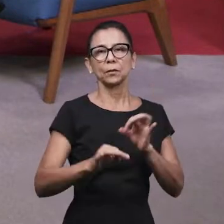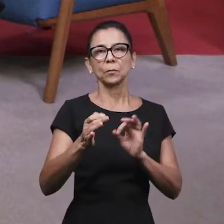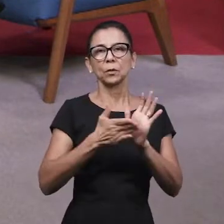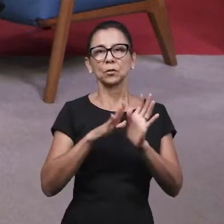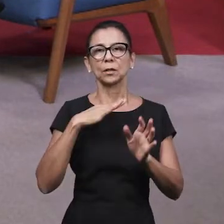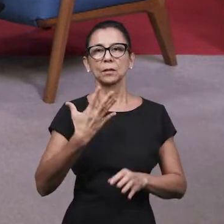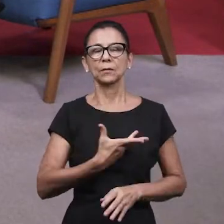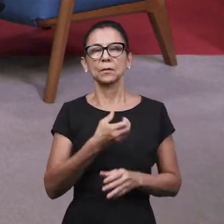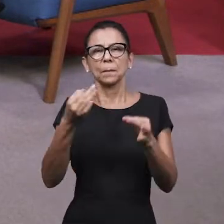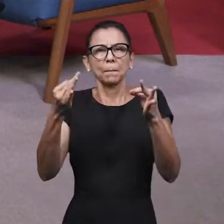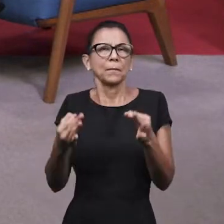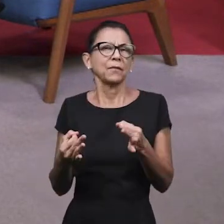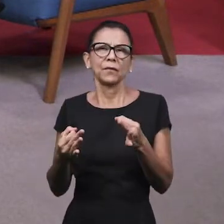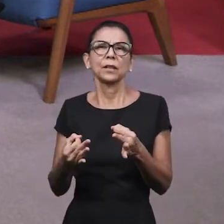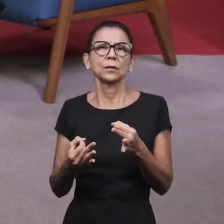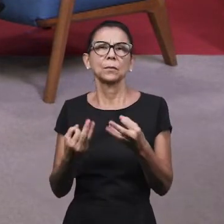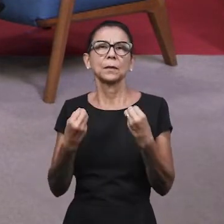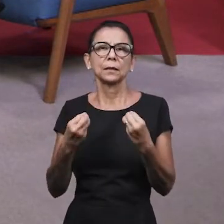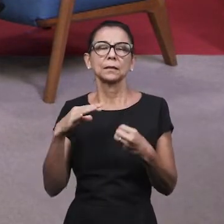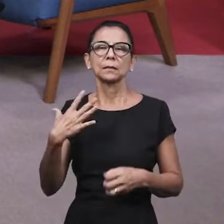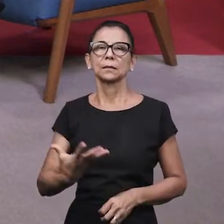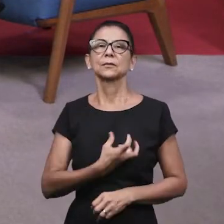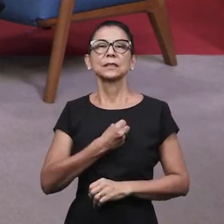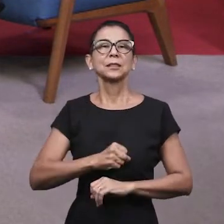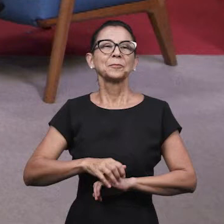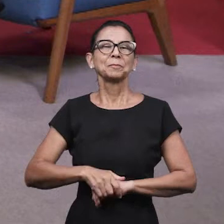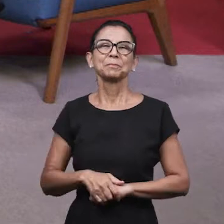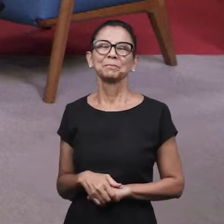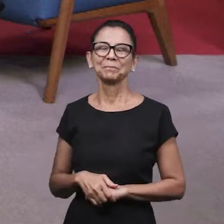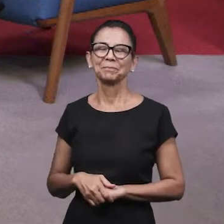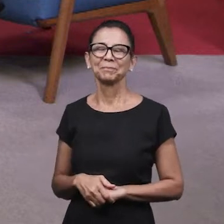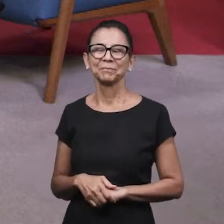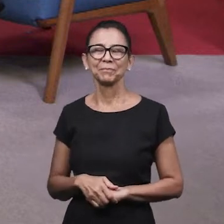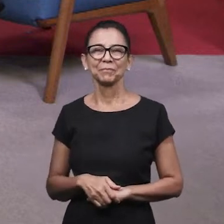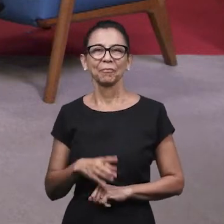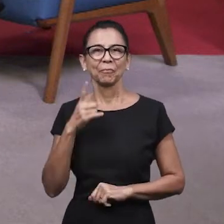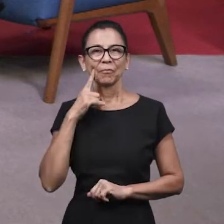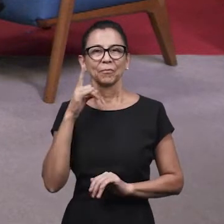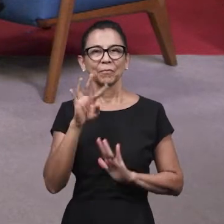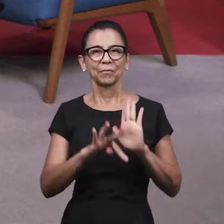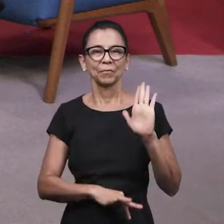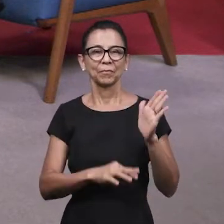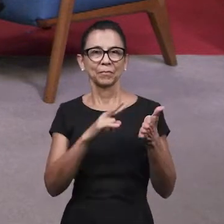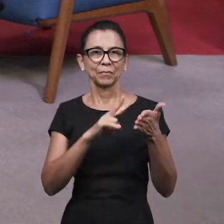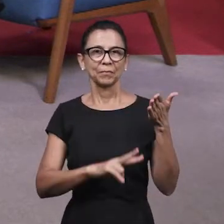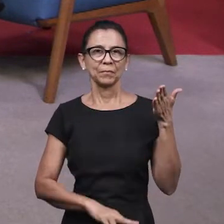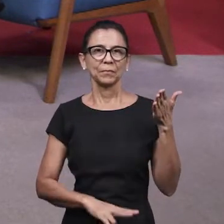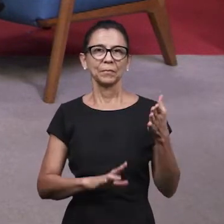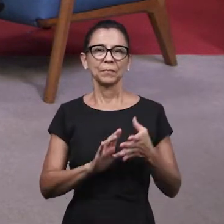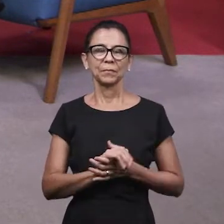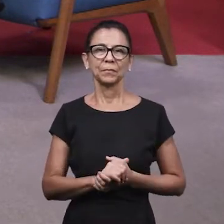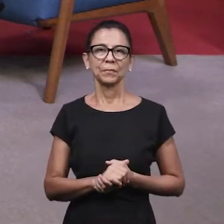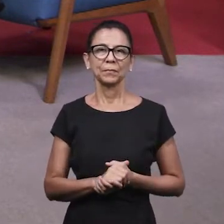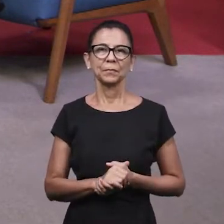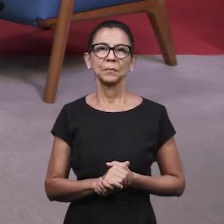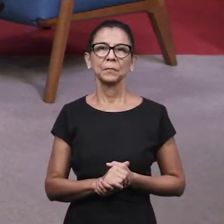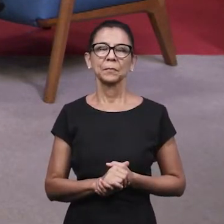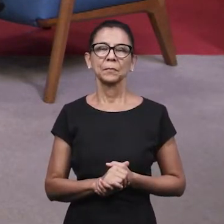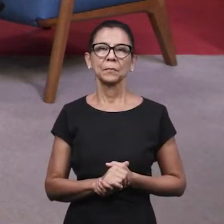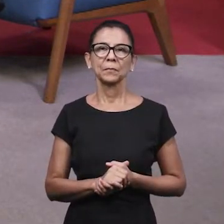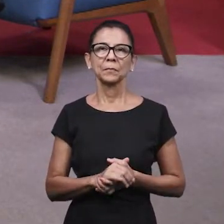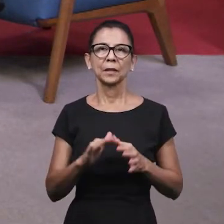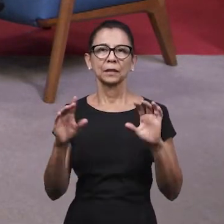le salut. Nous allons lire le texte qui parle sur cette conversation quand l'épouse de Samson,